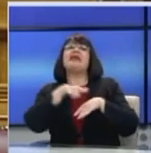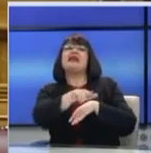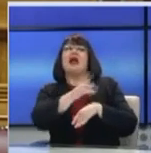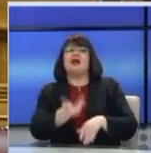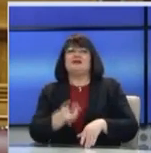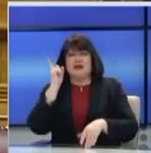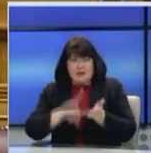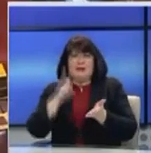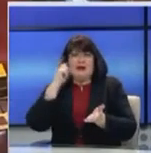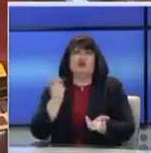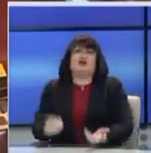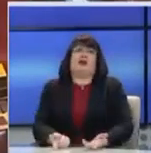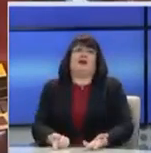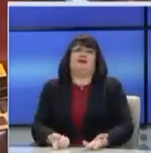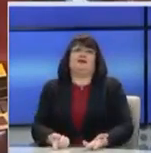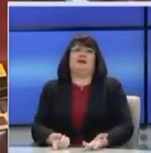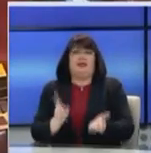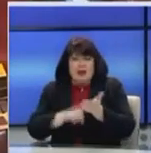Και αυτό θα έπρεπε να το ξέρετε.